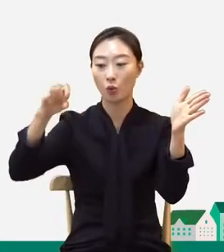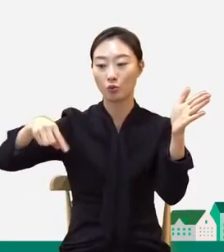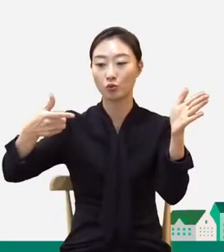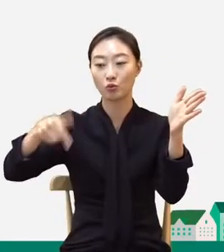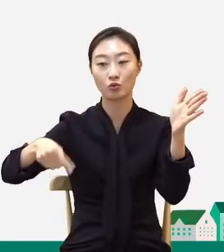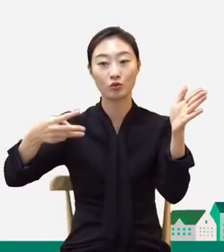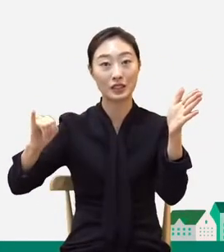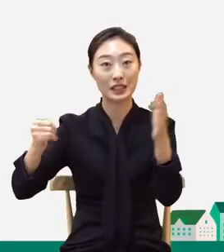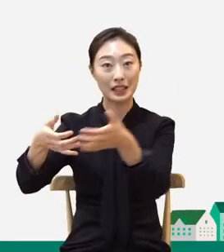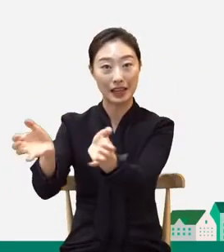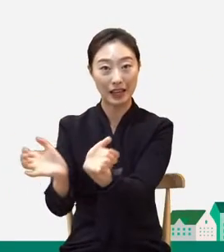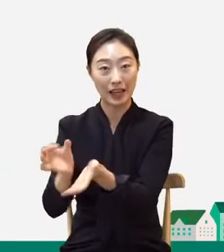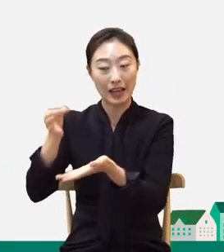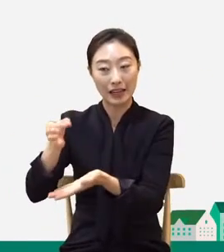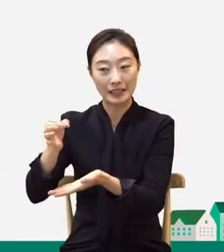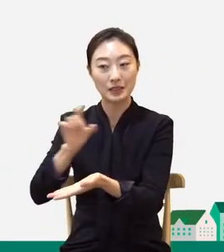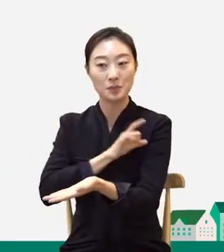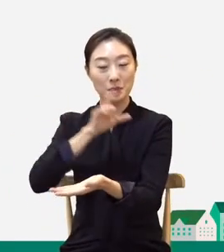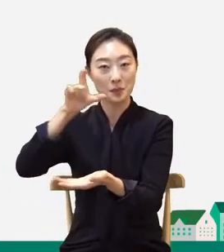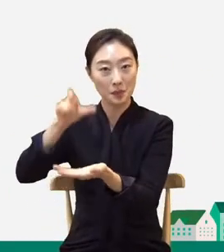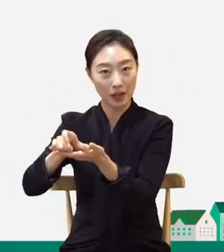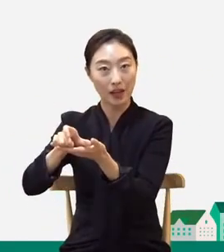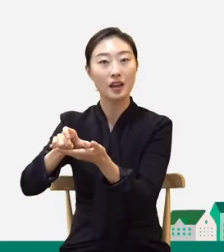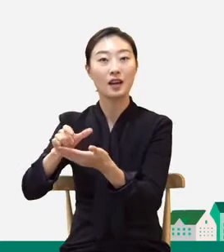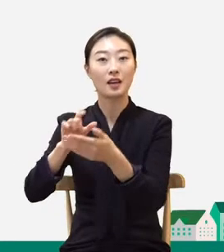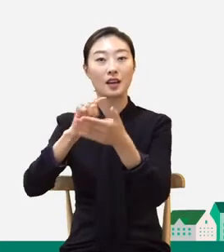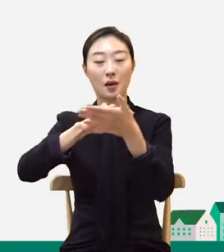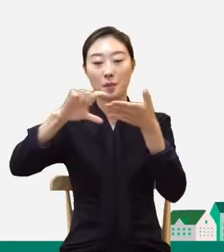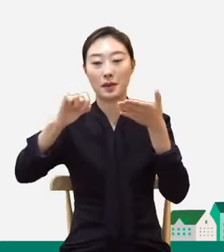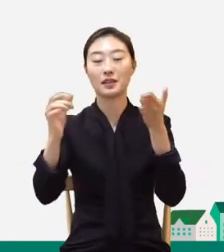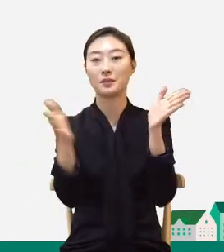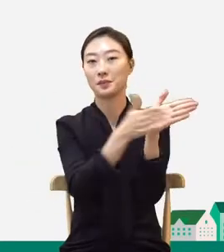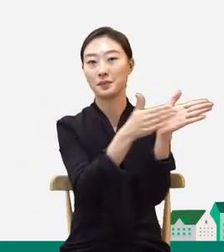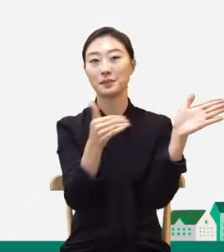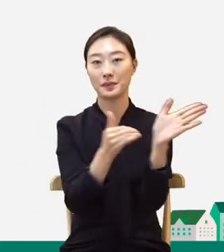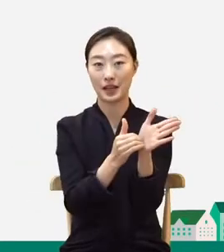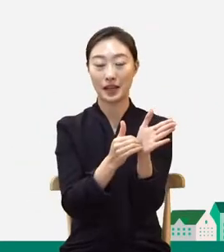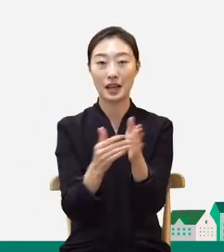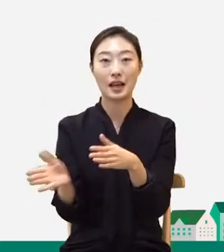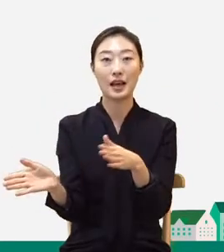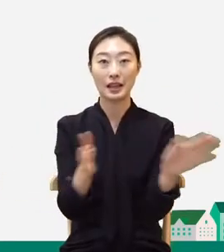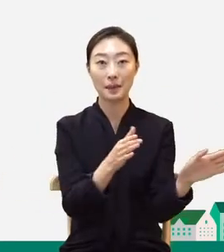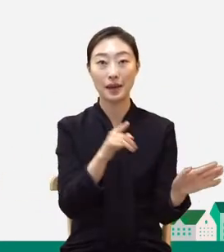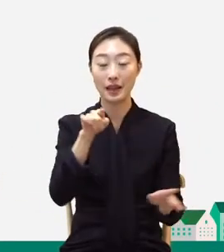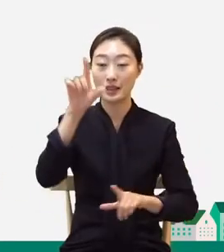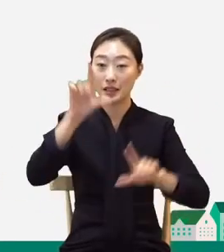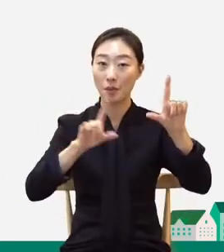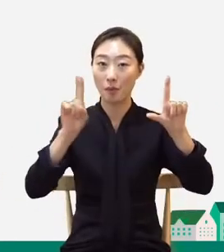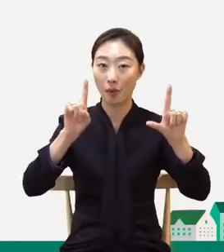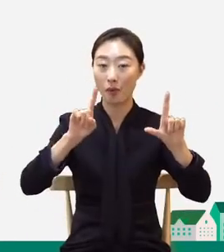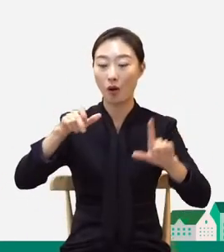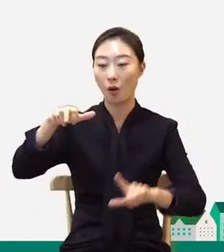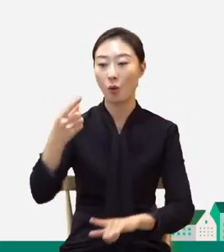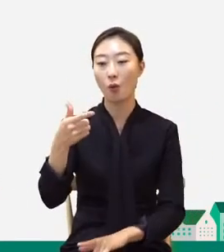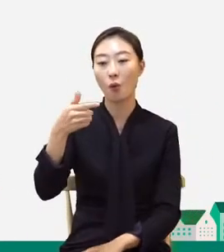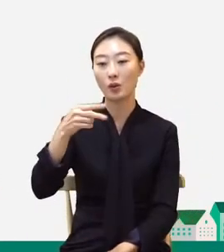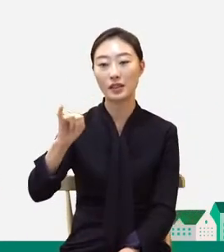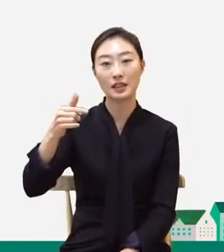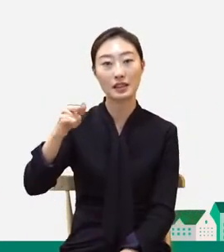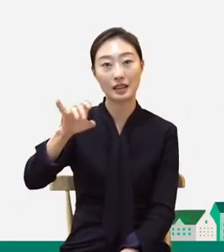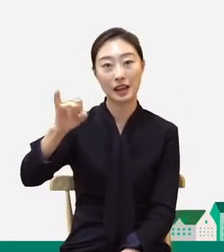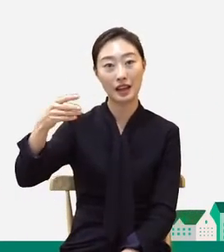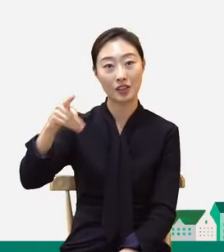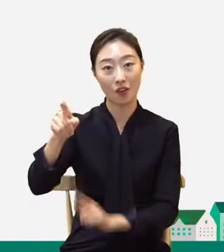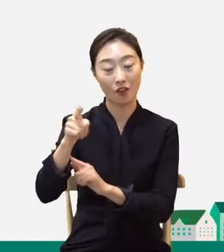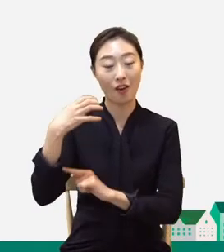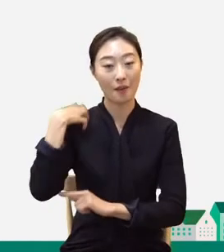현판을 걸었습니다. 이 장면은 코디네이터가 이제 사례 관리를 위해서 입주 전에 입주자의